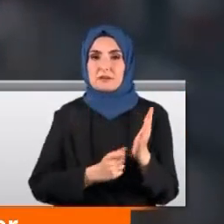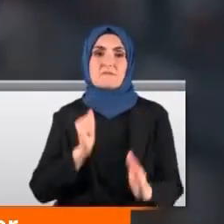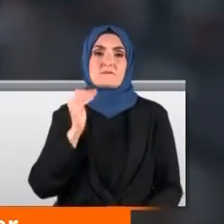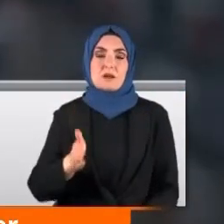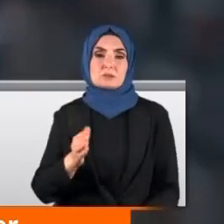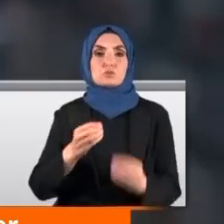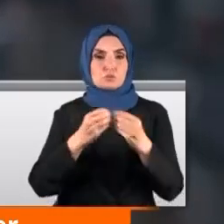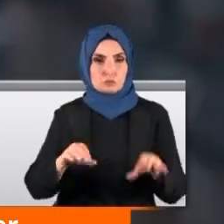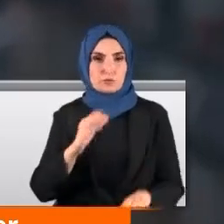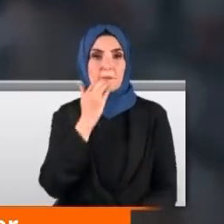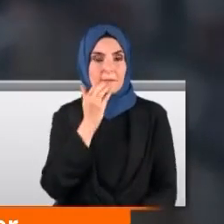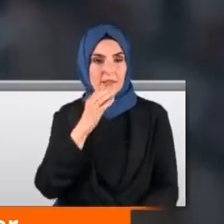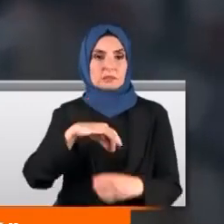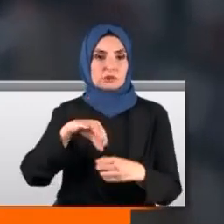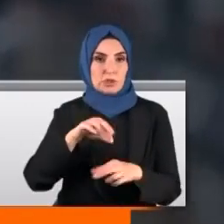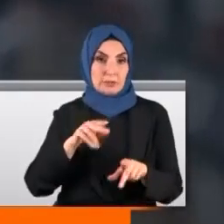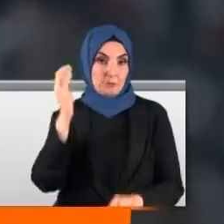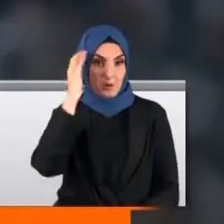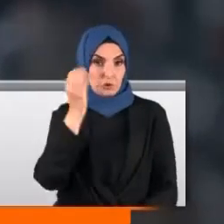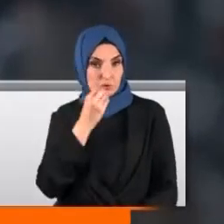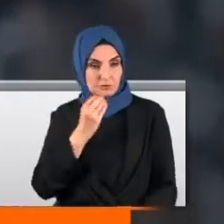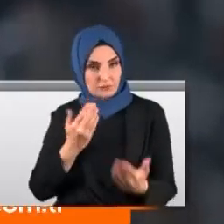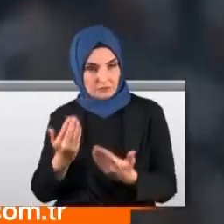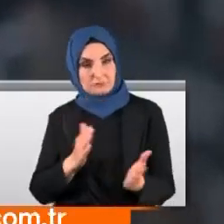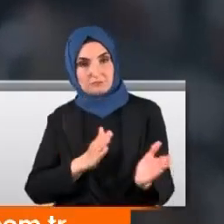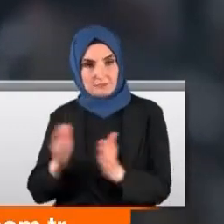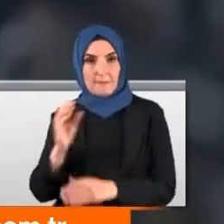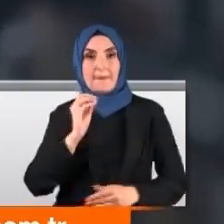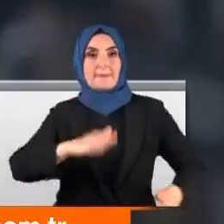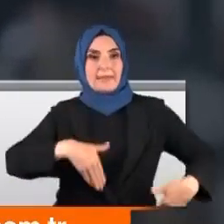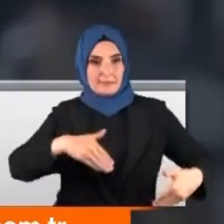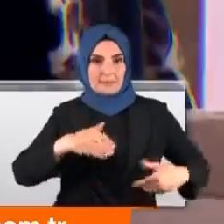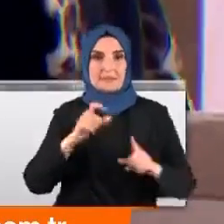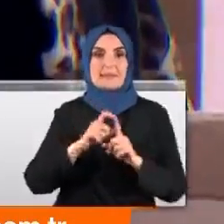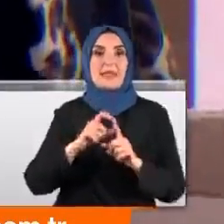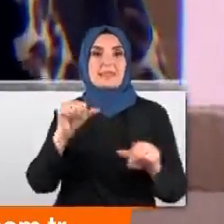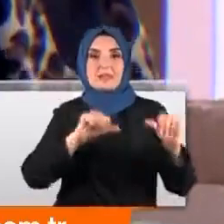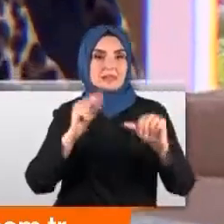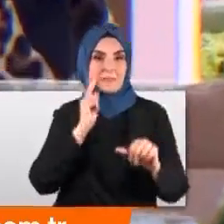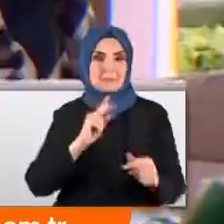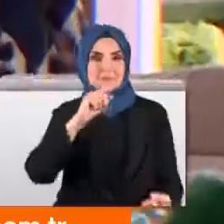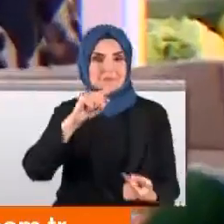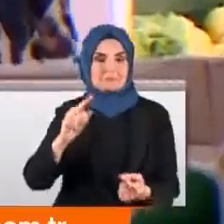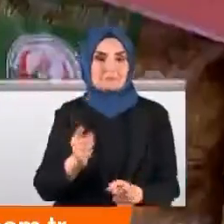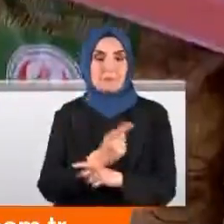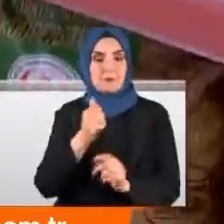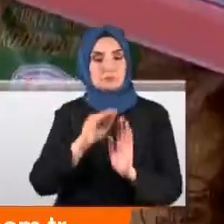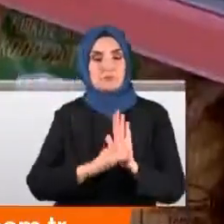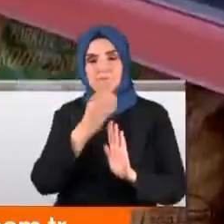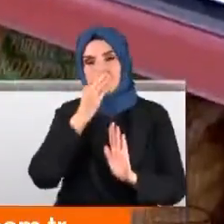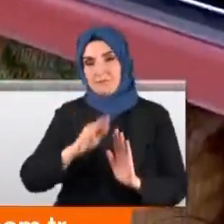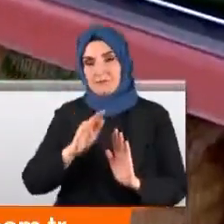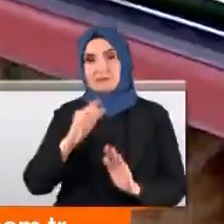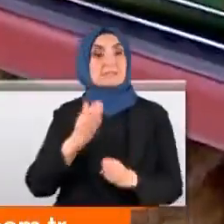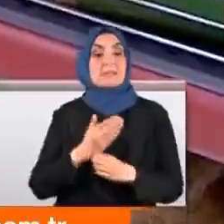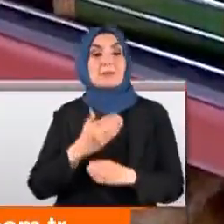tereyağı gibi temel gıdanın yanı sıra bebek bezi, deterjan fiyatlarında da düşüş bekleniyor. Düşüşün nedeni ise kooperatifin bu